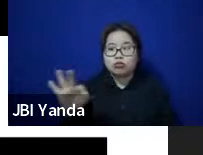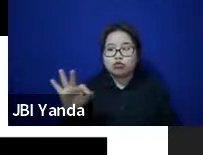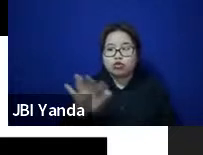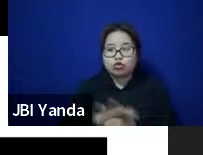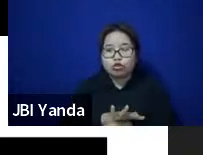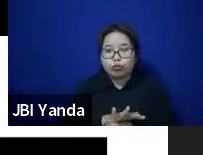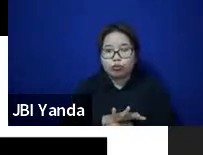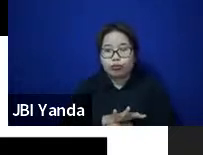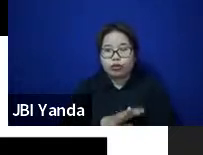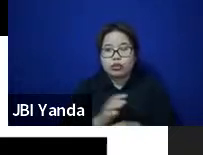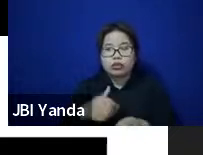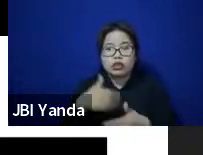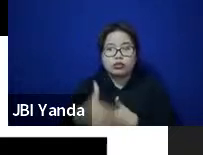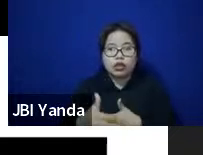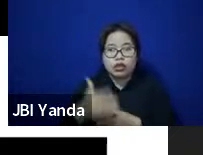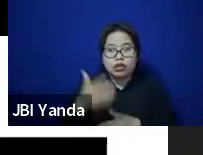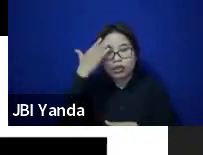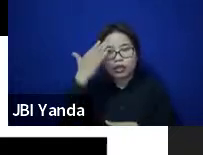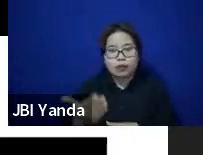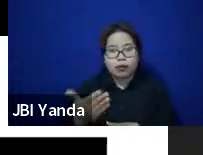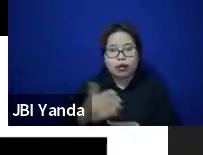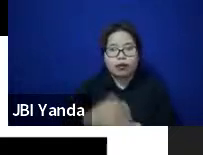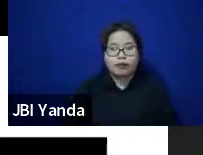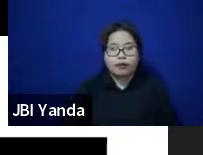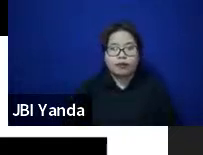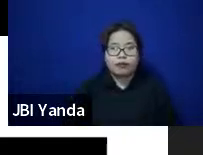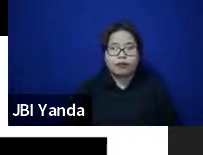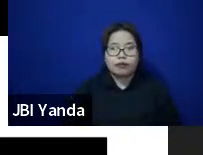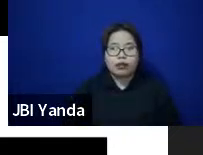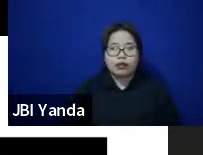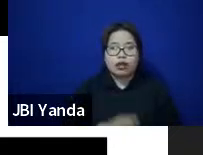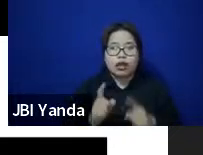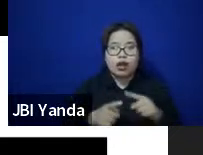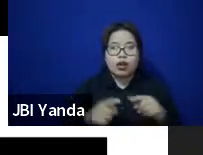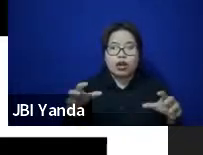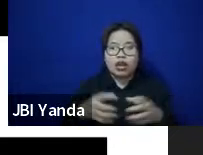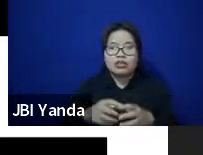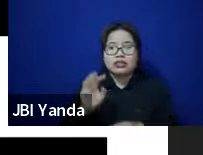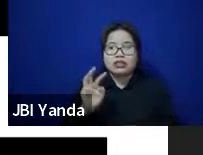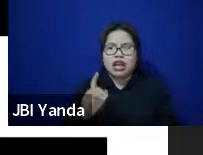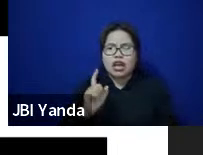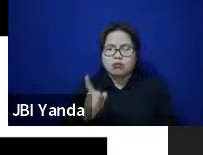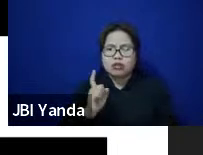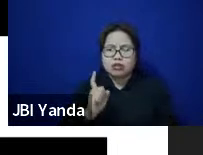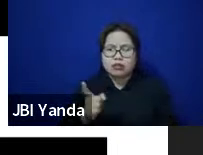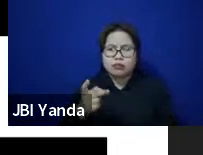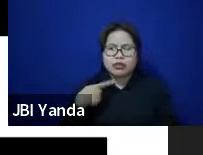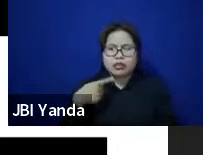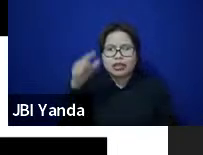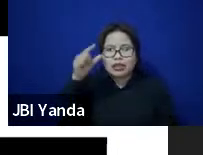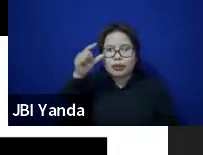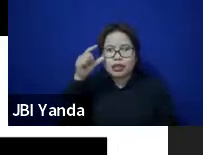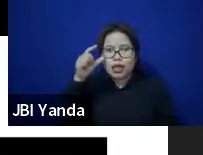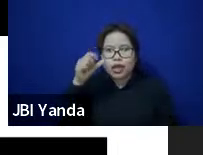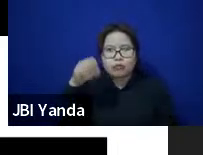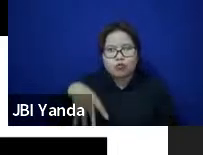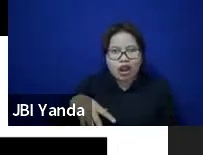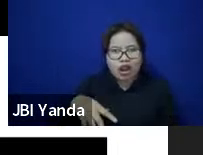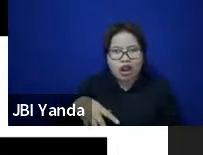Dan kenapa kalau kita PBI ya di mana itu kelas 3 gitu, kenapa kacamata kita harus lebih murah? Itu bagi saya agak